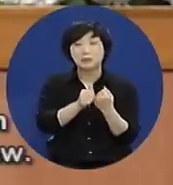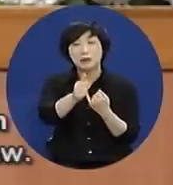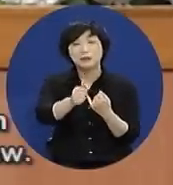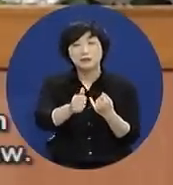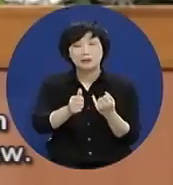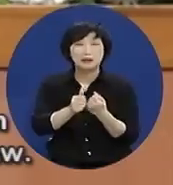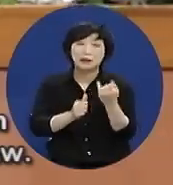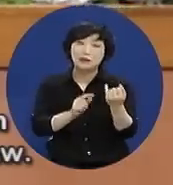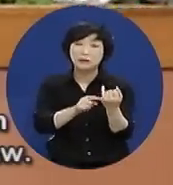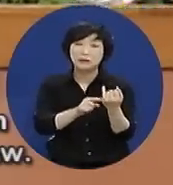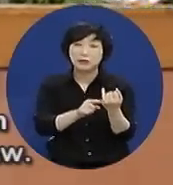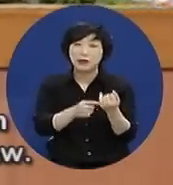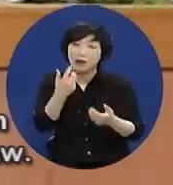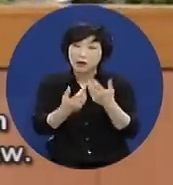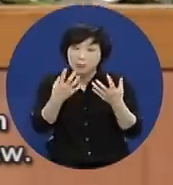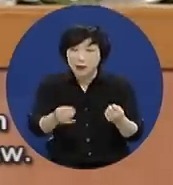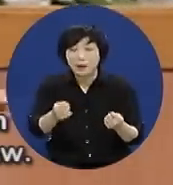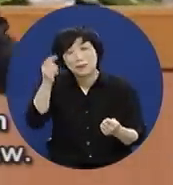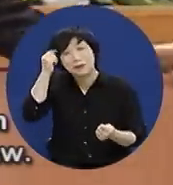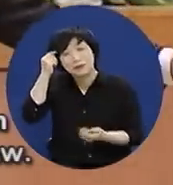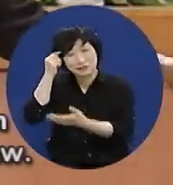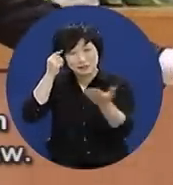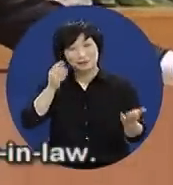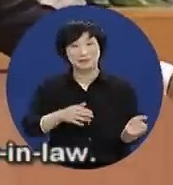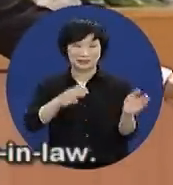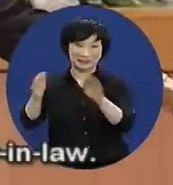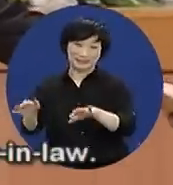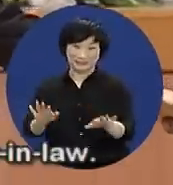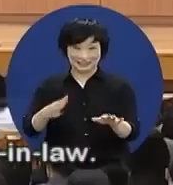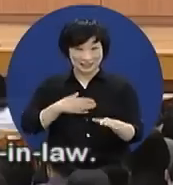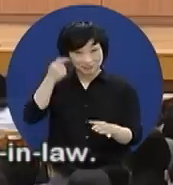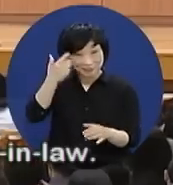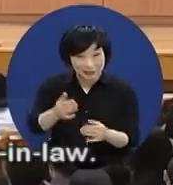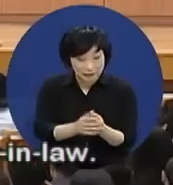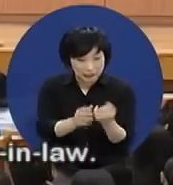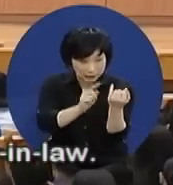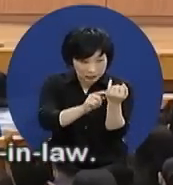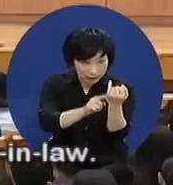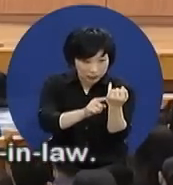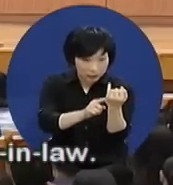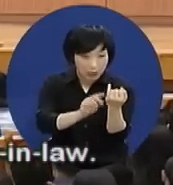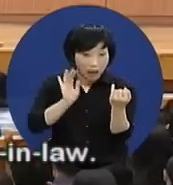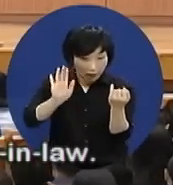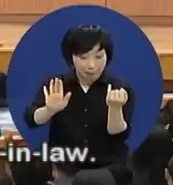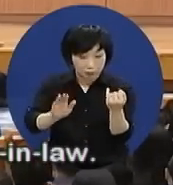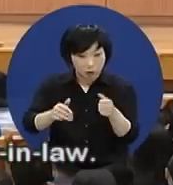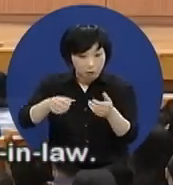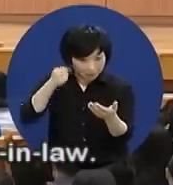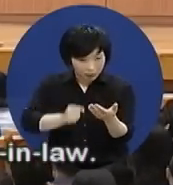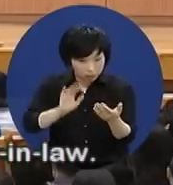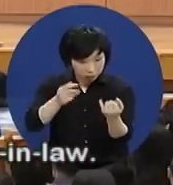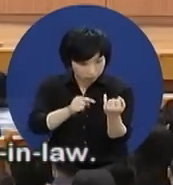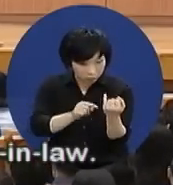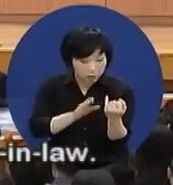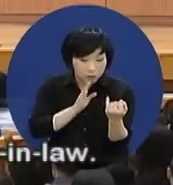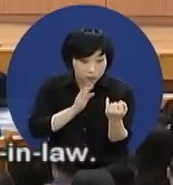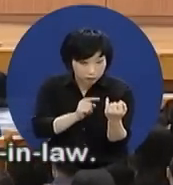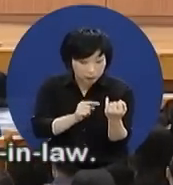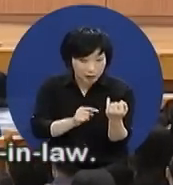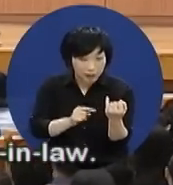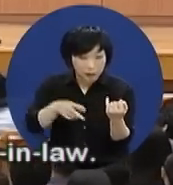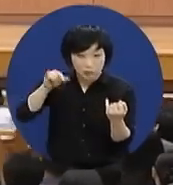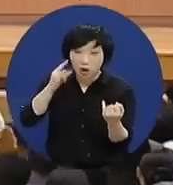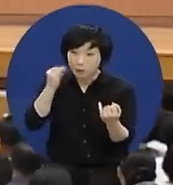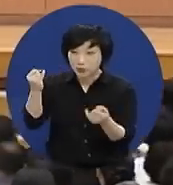アムちゃんちゃんは嫁に行ったら乙を法でさいてはいけないよよく